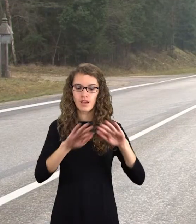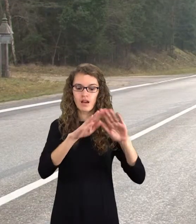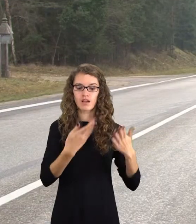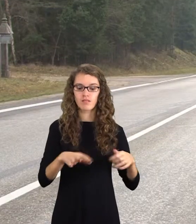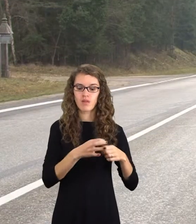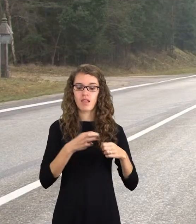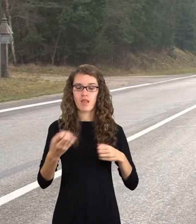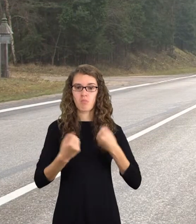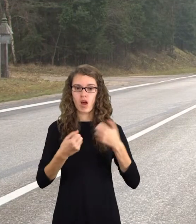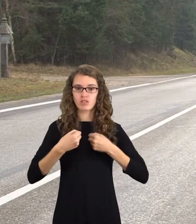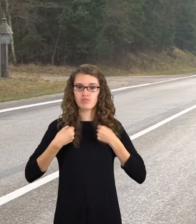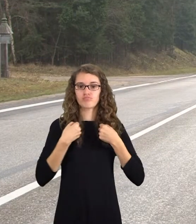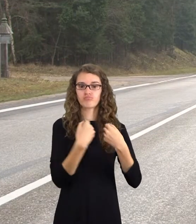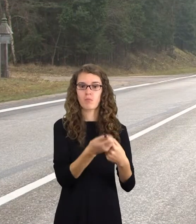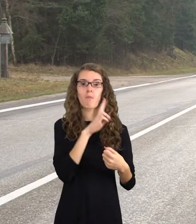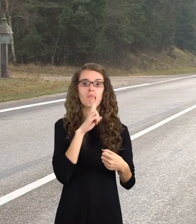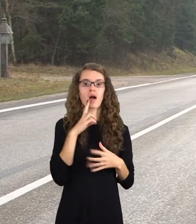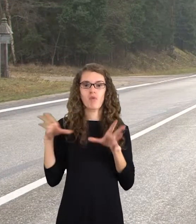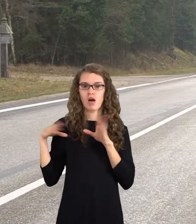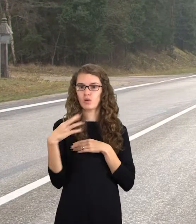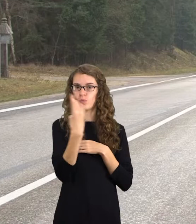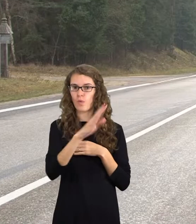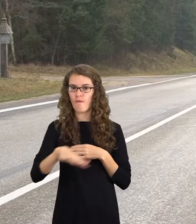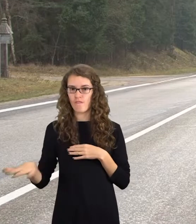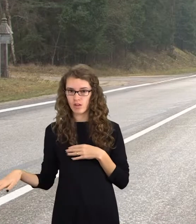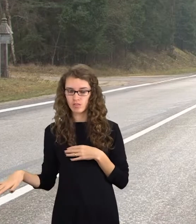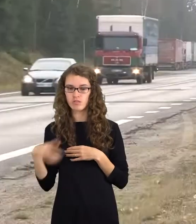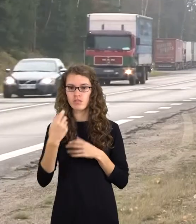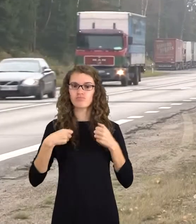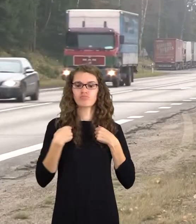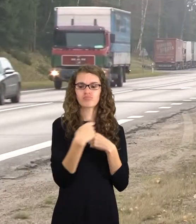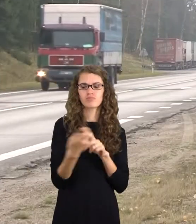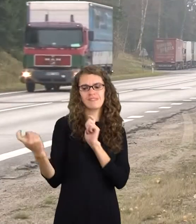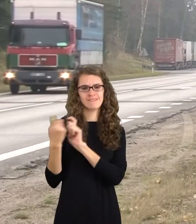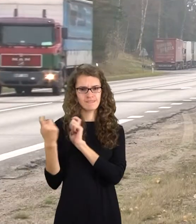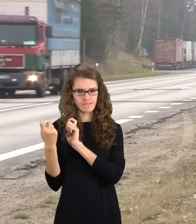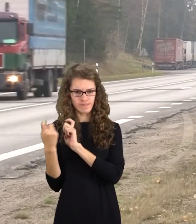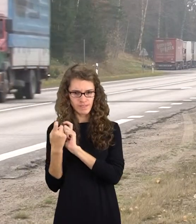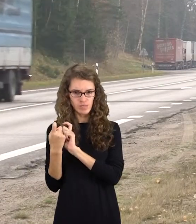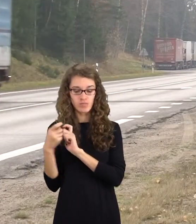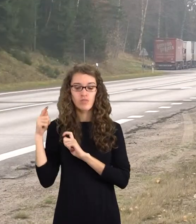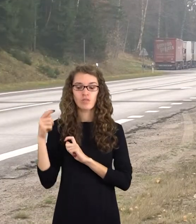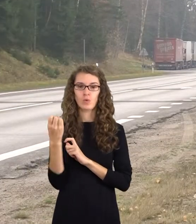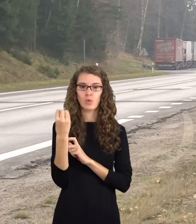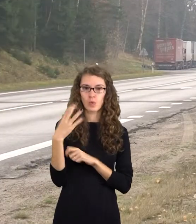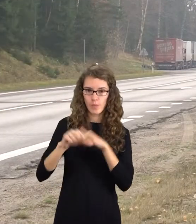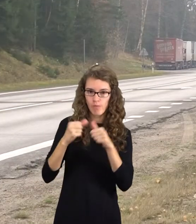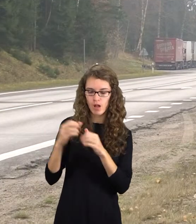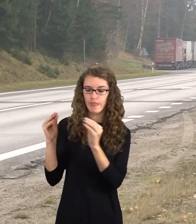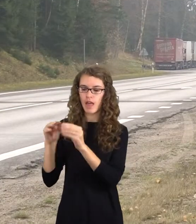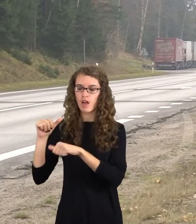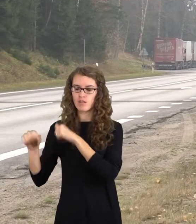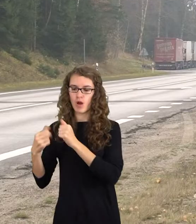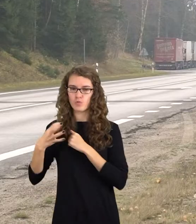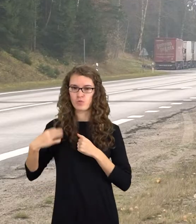Mašina važiuodama Kelmės rajono keliu su 4 vaikais 31 metų moteris susipyko su vyresniaisiais, 14 ir 10